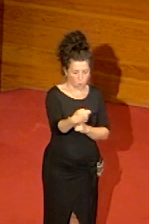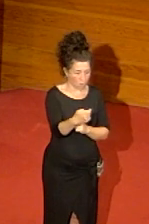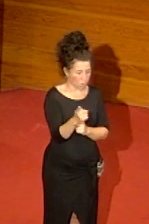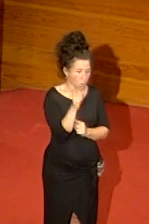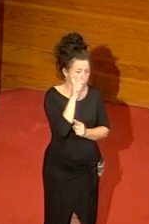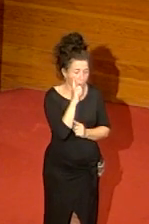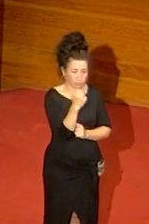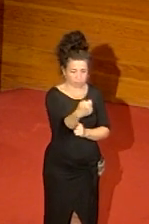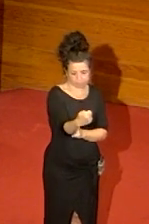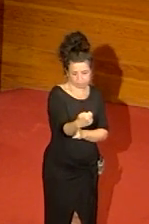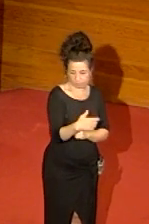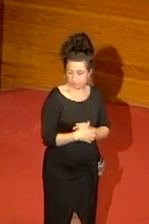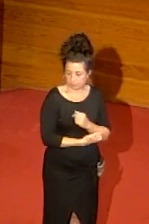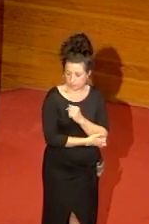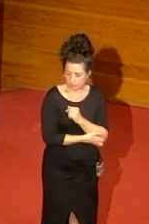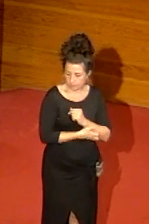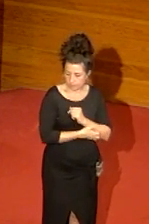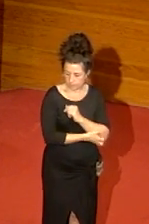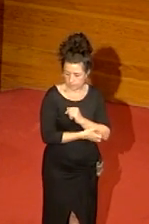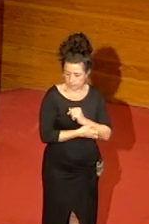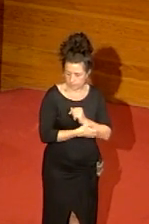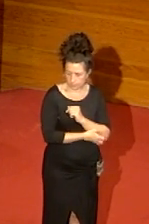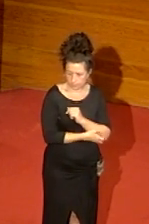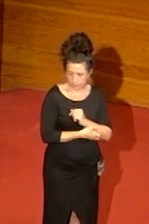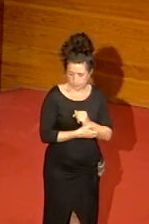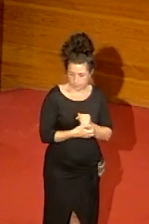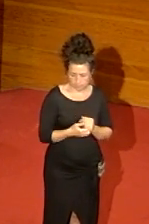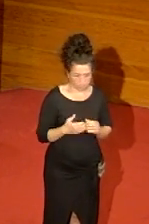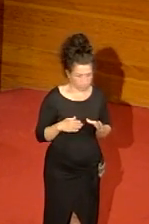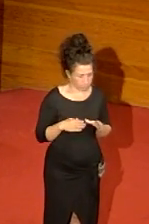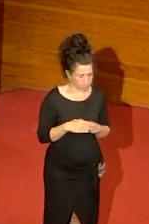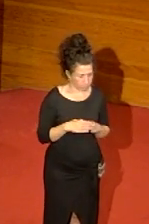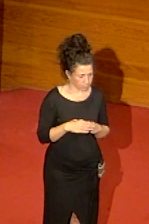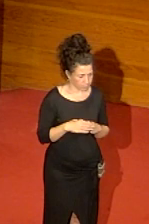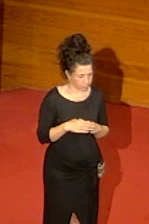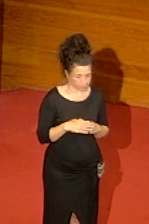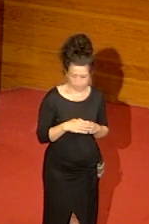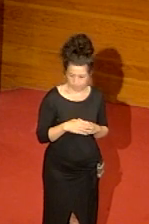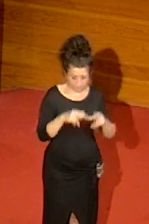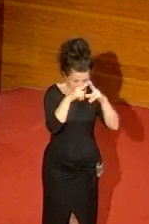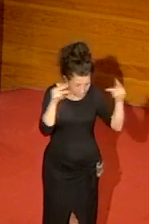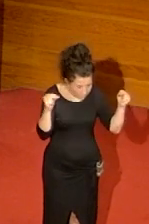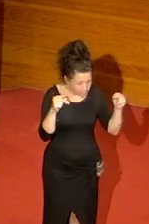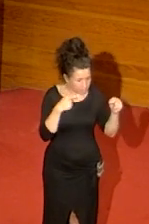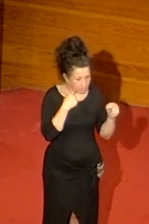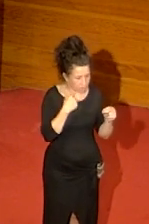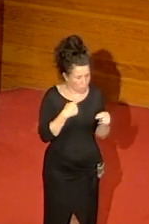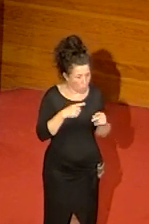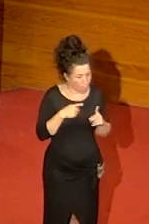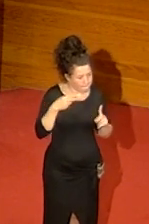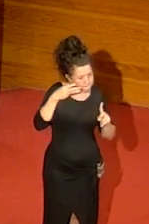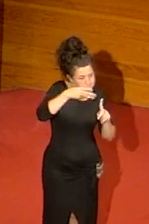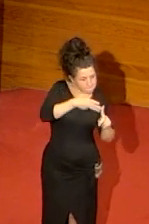genituen bestelako piezak. Ez. Nadiara naiz, Aramaixotik nator, eta Espeina naiz, misio buru eda izan naiz, hau